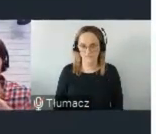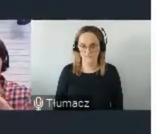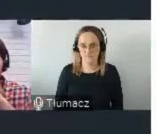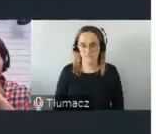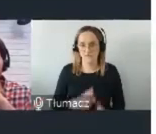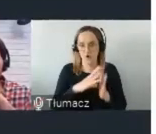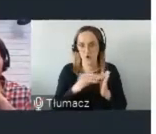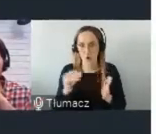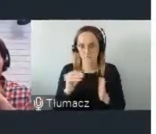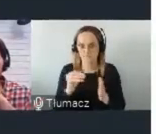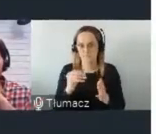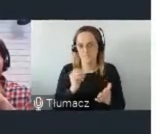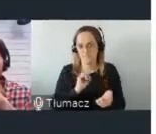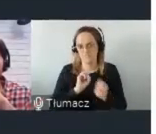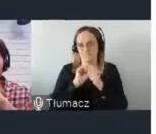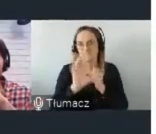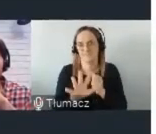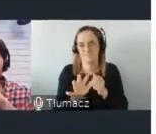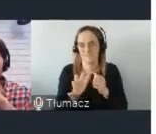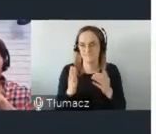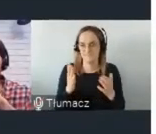Hop, i wskakujemy.